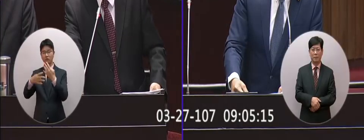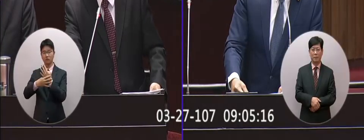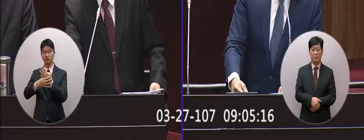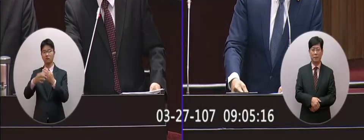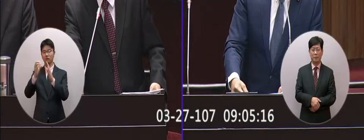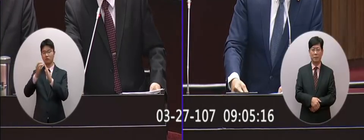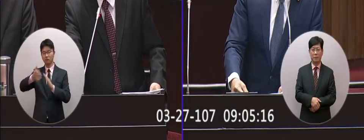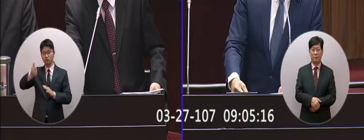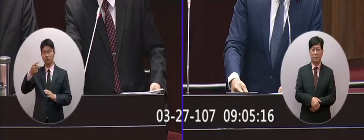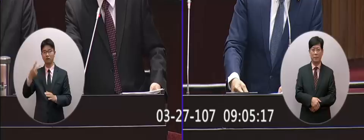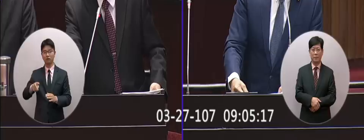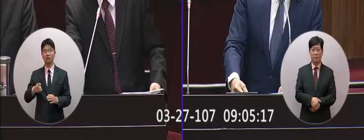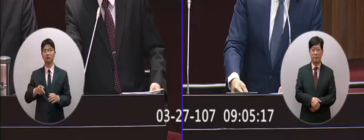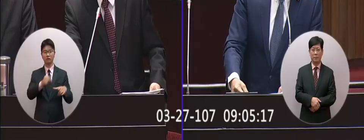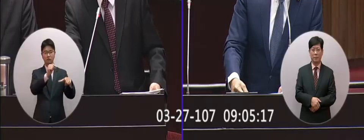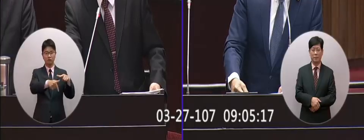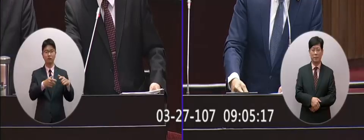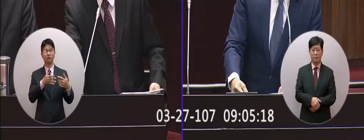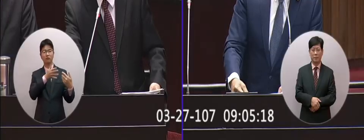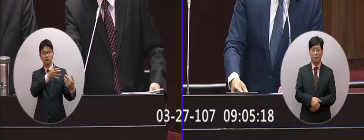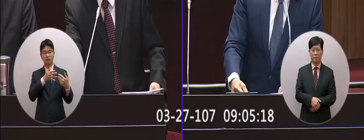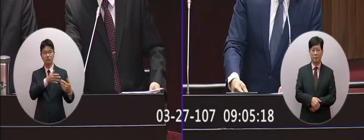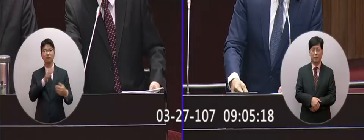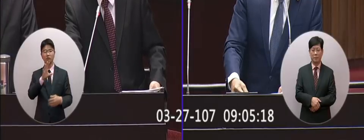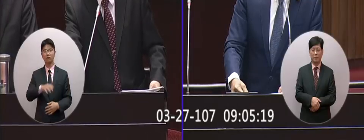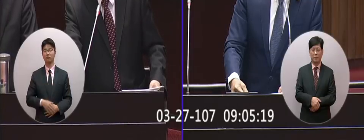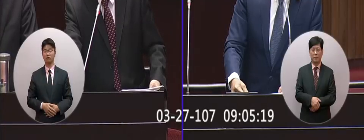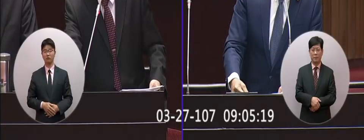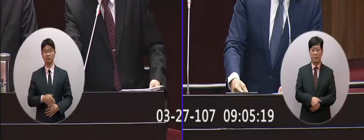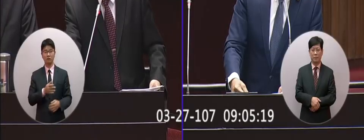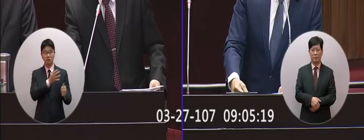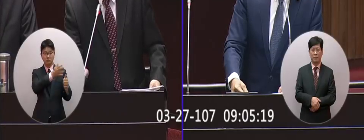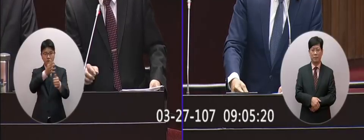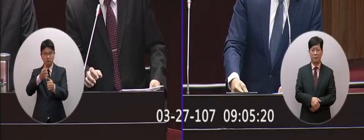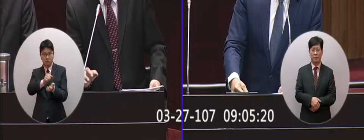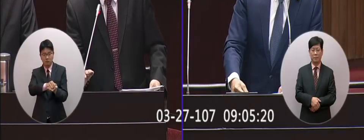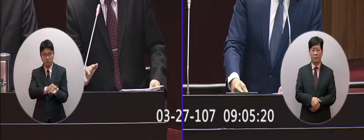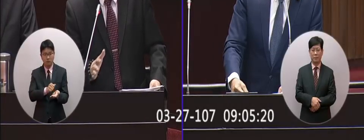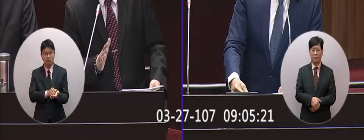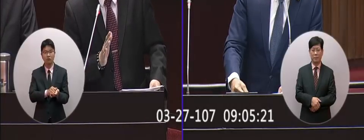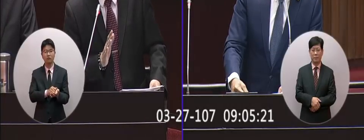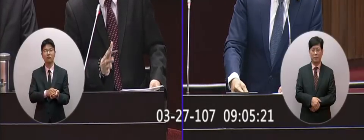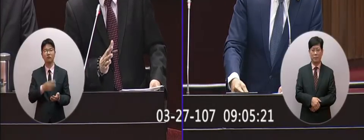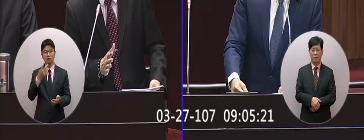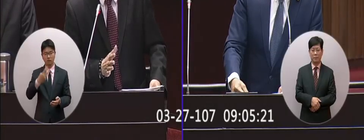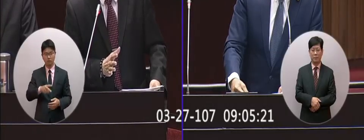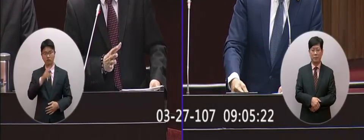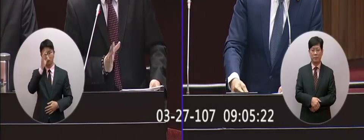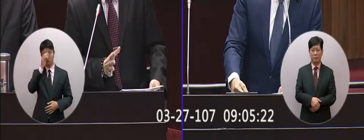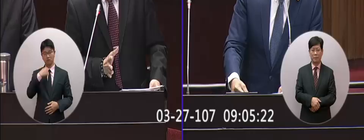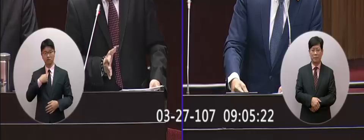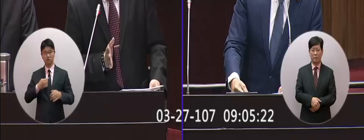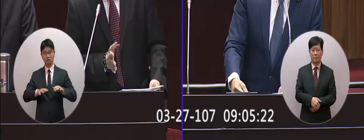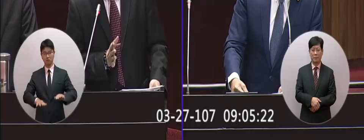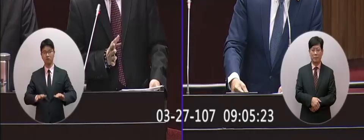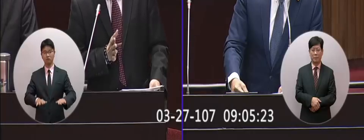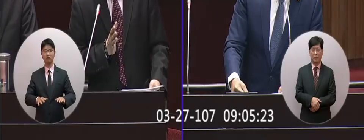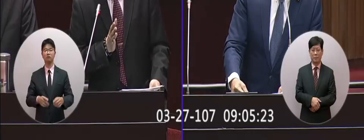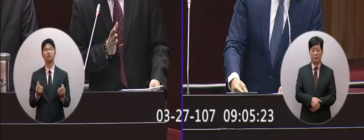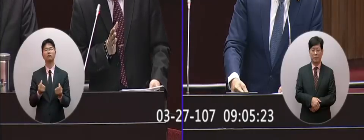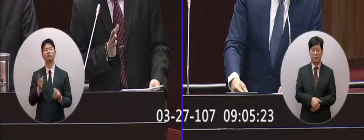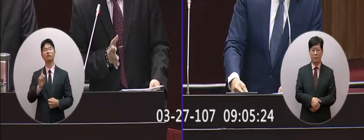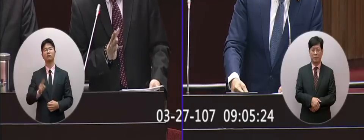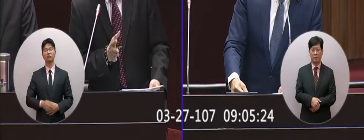们厂商呢去进一步了解。那了解了以后，我们掌握了以后，我们要来看看我们现在，比如